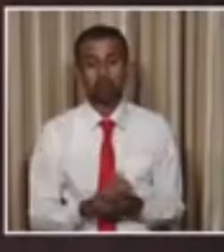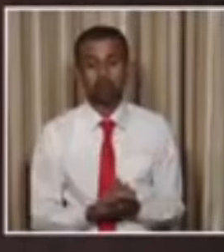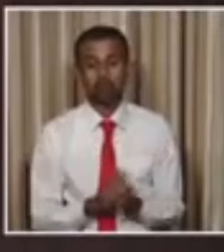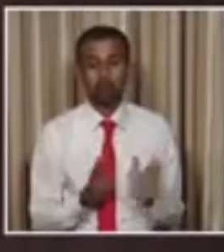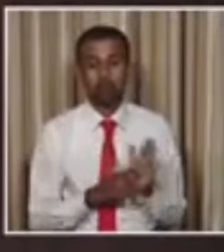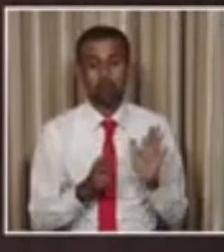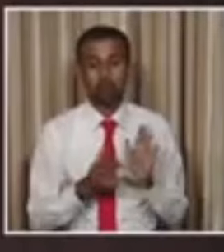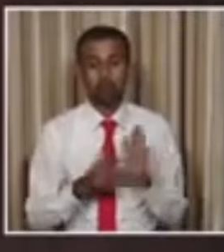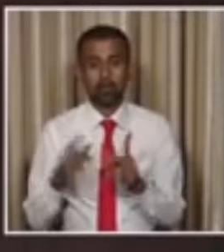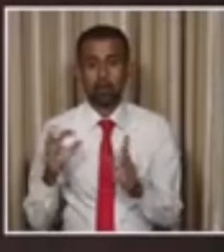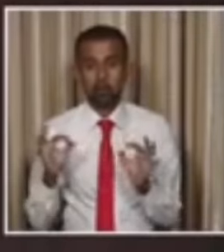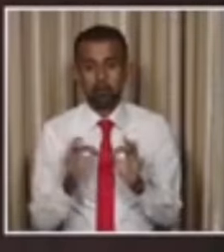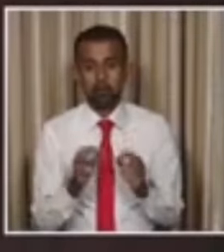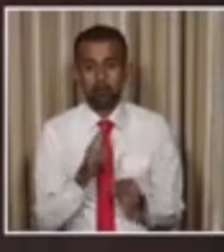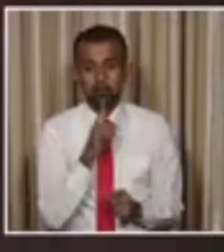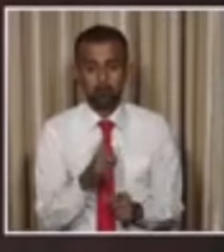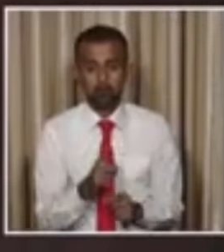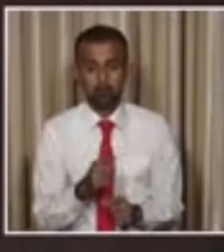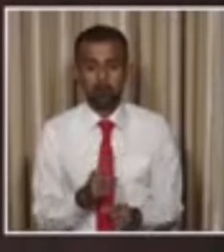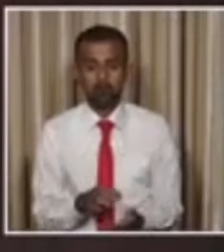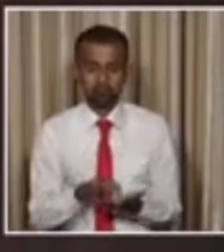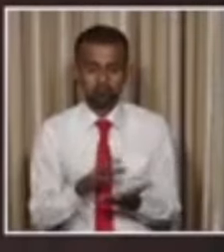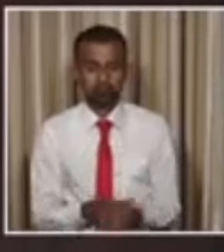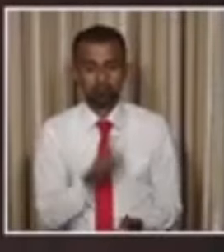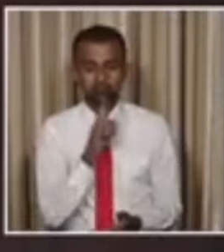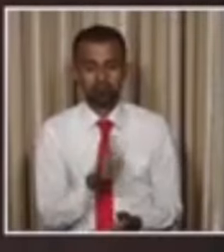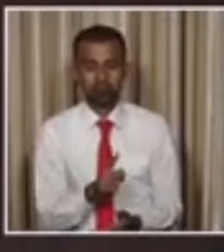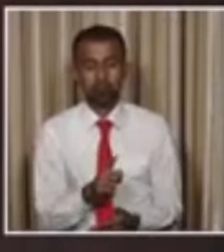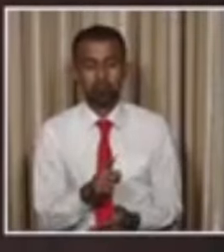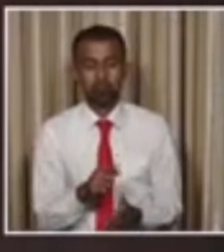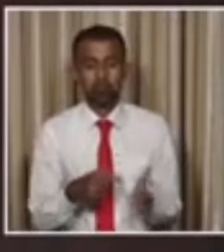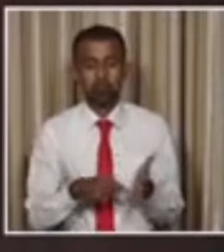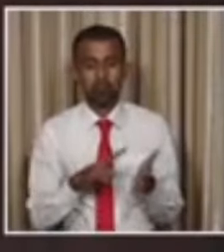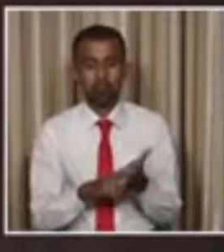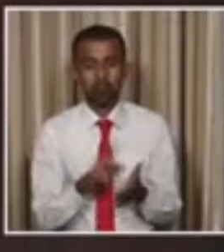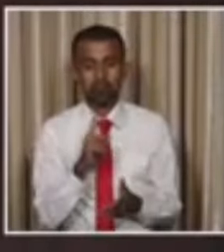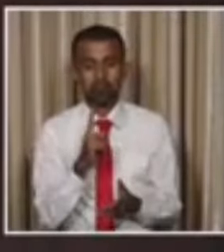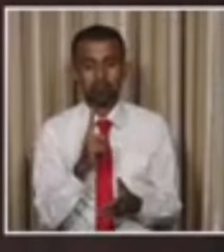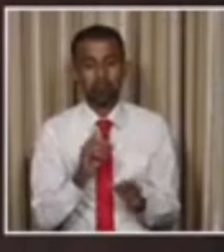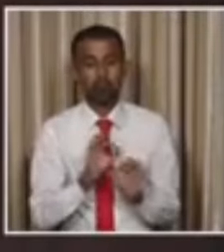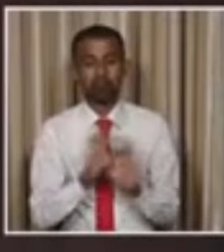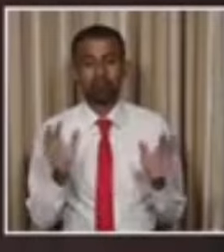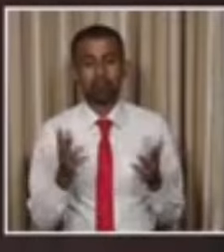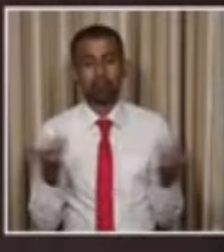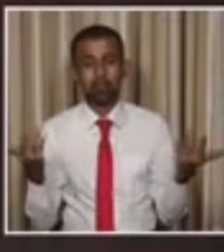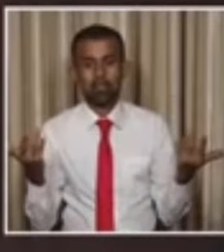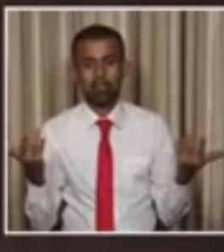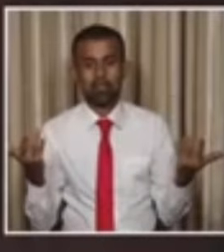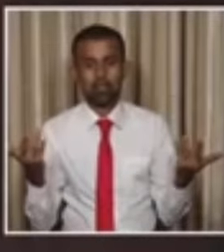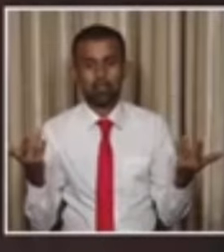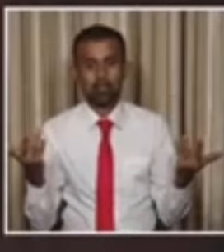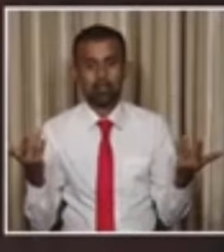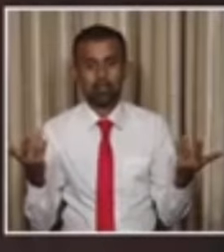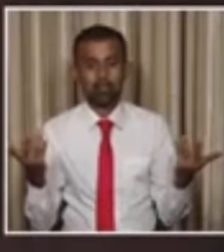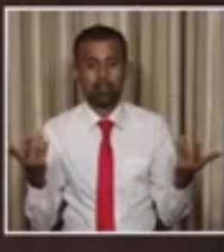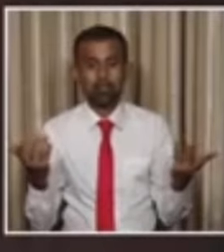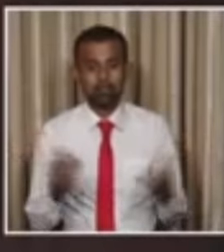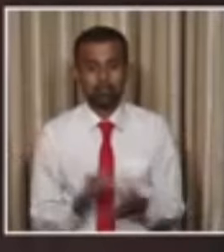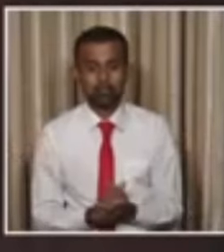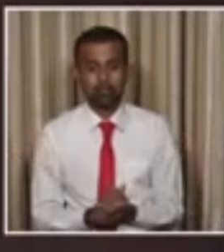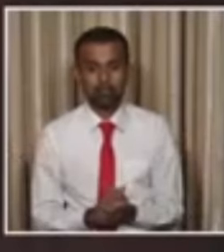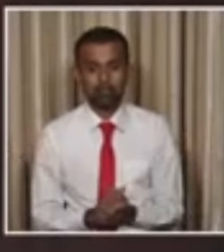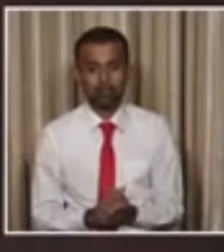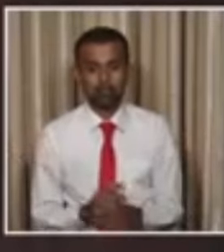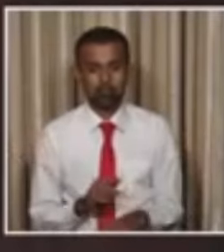මම මේ කතා කරපු ගමන් මං ඔට්ටුවක් දානවා, පුළුවන් නම් රූපවාහිනියක් දෙකක් මේක දාන්න. දාන්නේ නැහැ. මොකද ඒගොල්ලන්ට කාලය අවසන්යි. හරි,